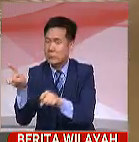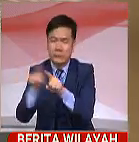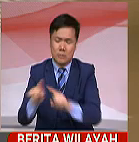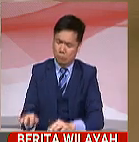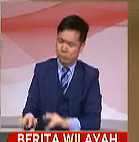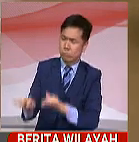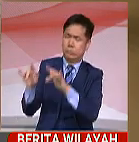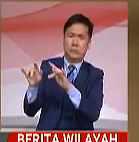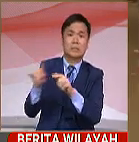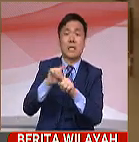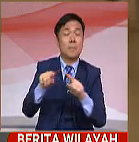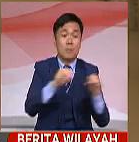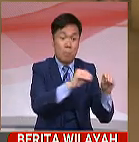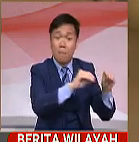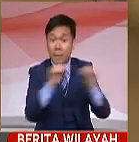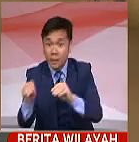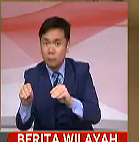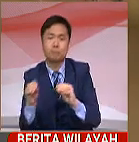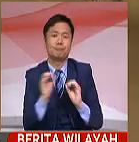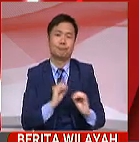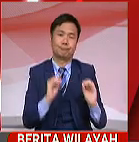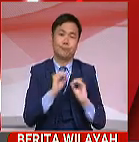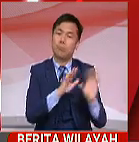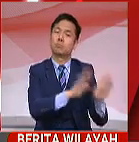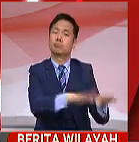namun tidak melibatkan sebarang pemindahan penduduk.